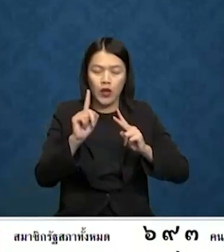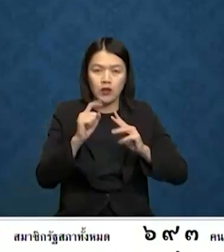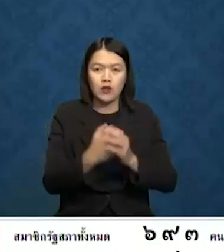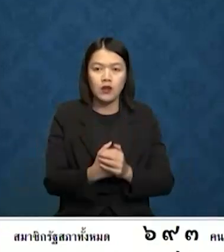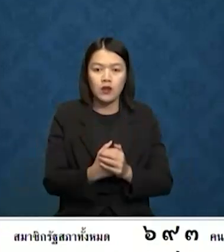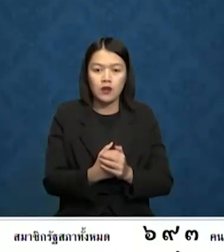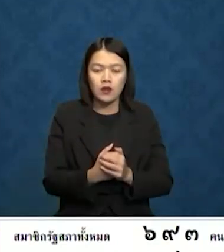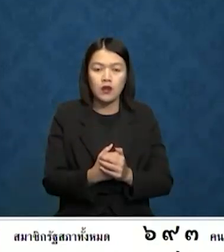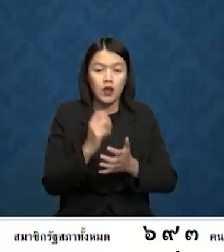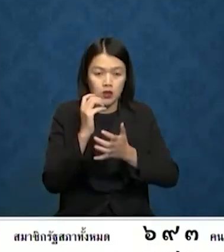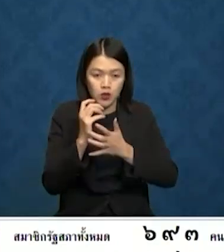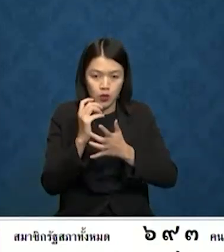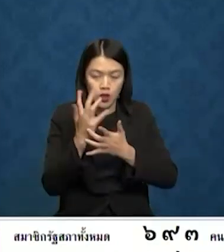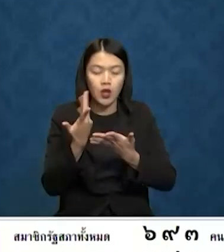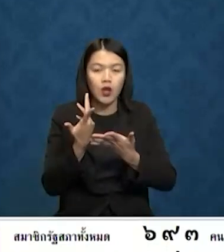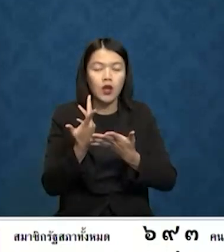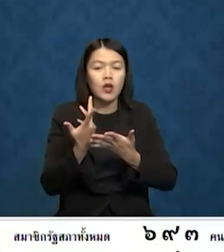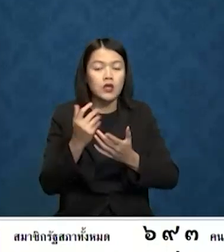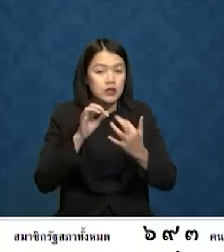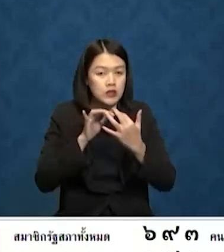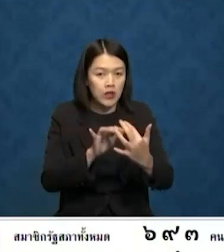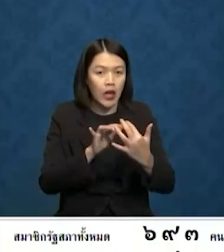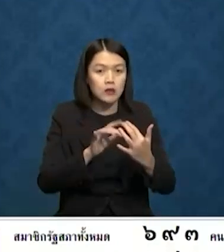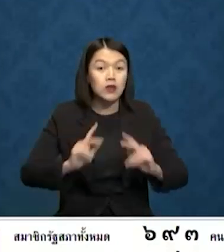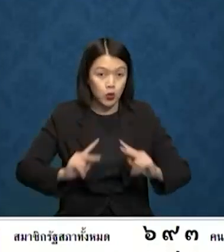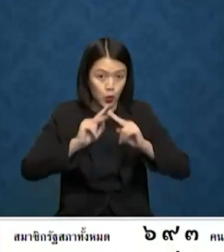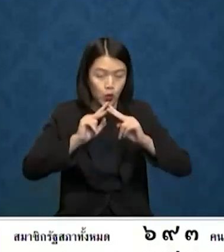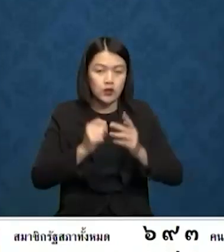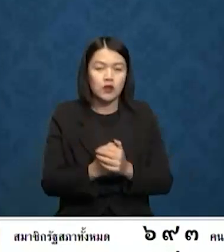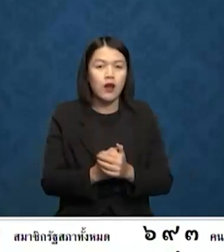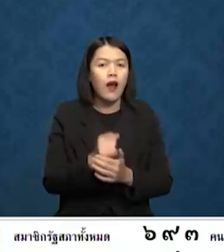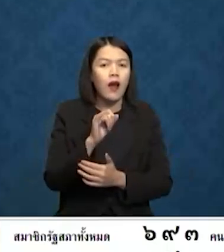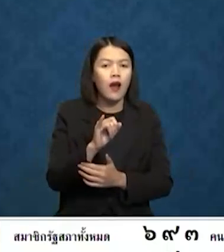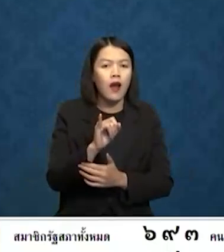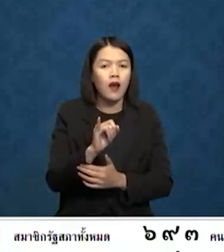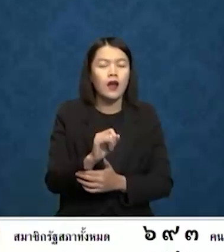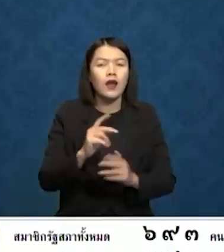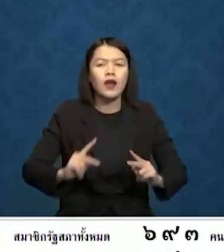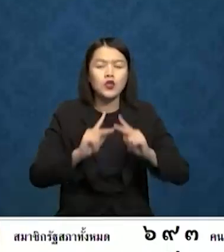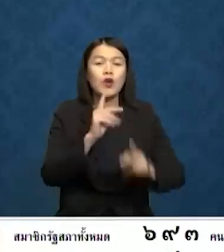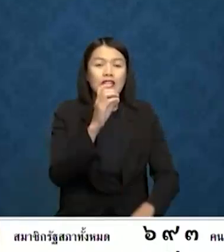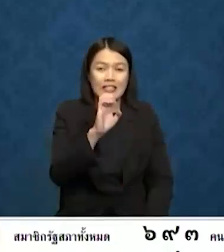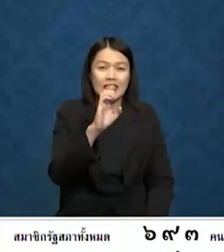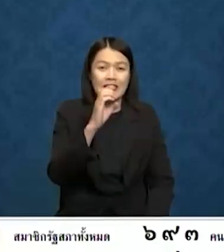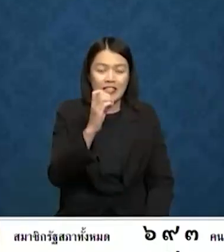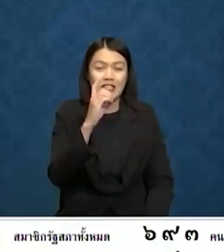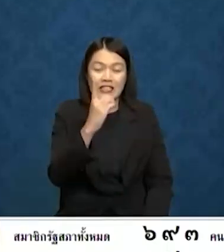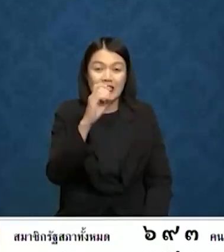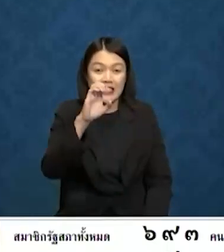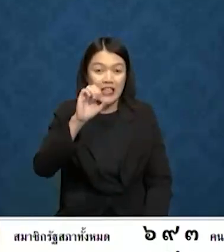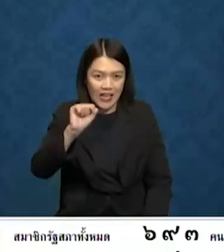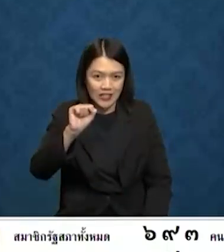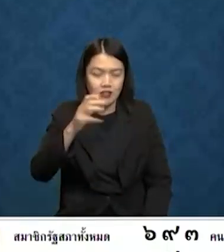งเทคโนโลยีสารสนเทศและการสื่อสารเกิดขึ้นทุกวันนี้เปลี่ยนชื่อเป็นกระทรวง DES นะครับซึ่งน่าจะมีบทบาทใน